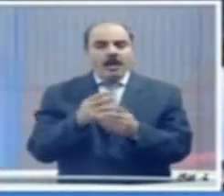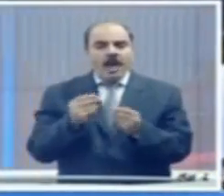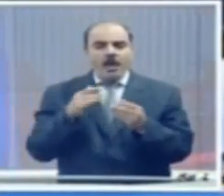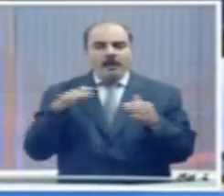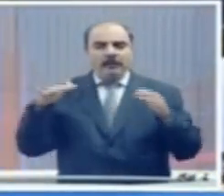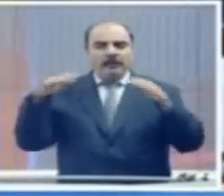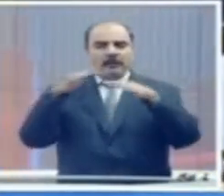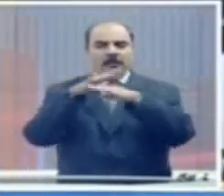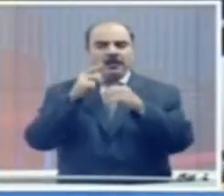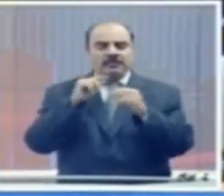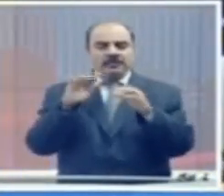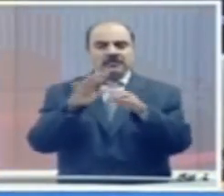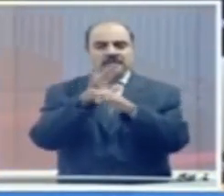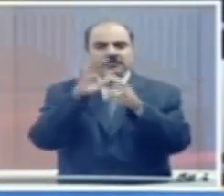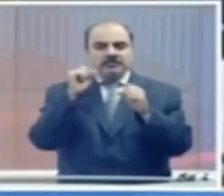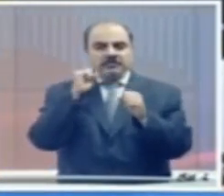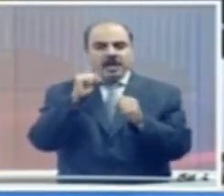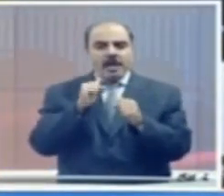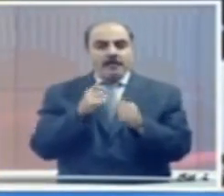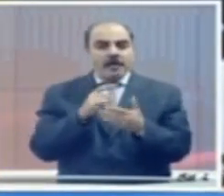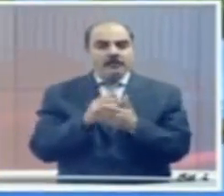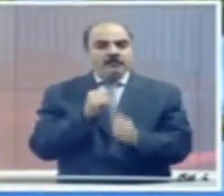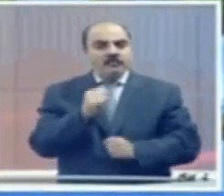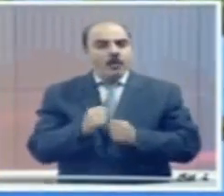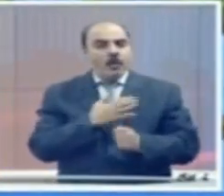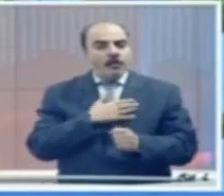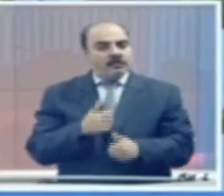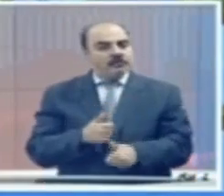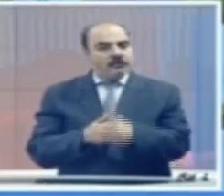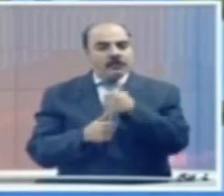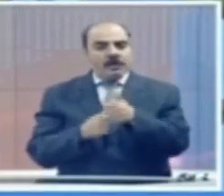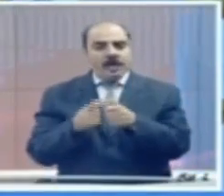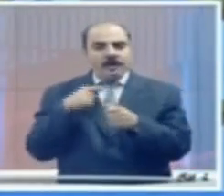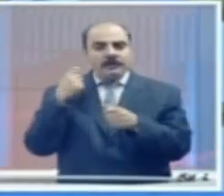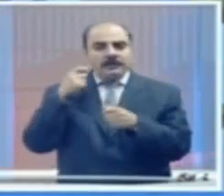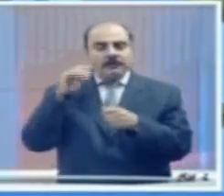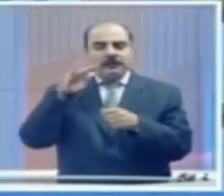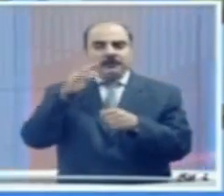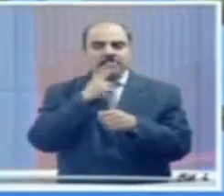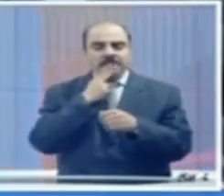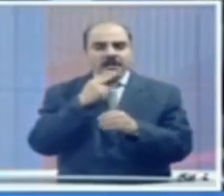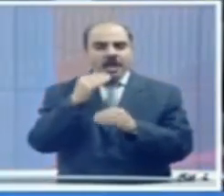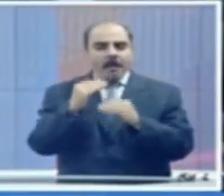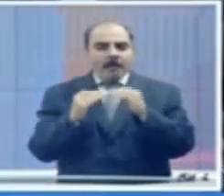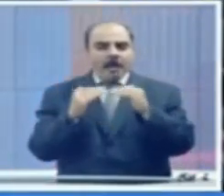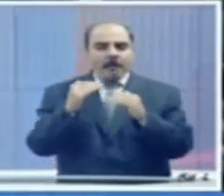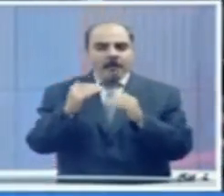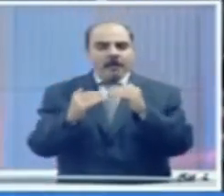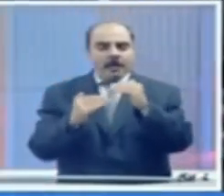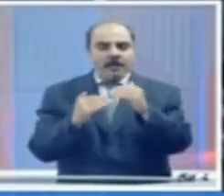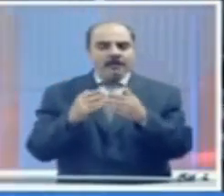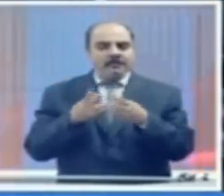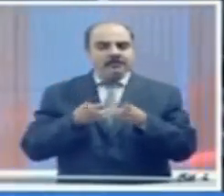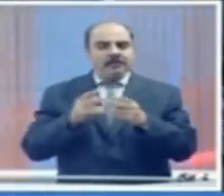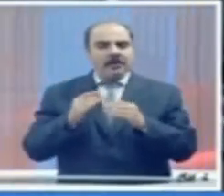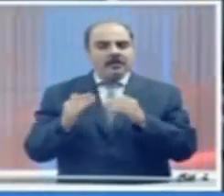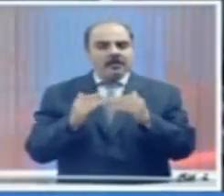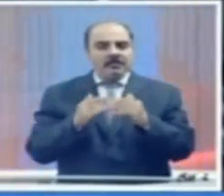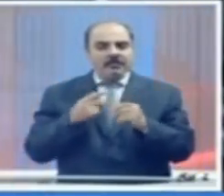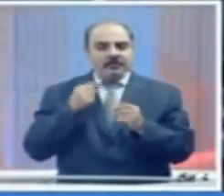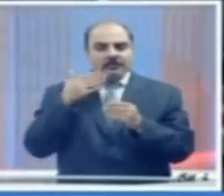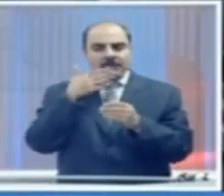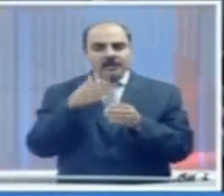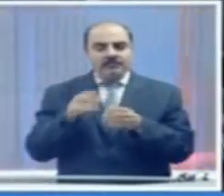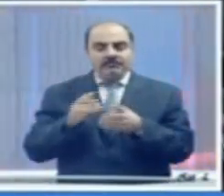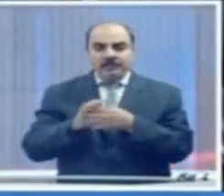مواجهة نوبات تلوث الهواء الحاد، مشيرة إلى نجاح الحكومة في مواجهة نوبات تلوث